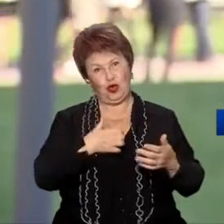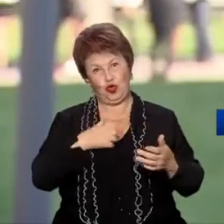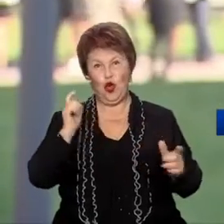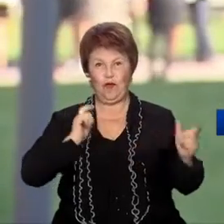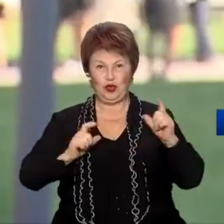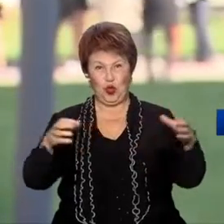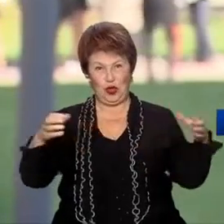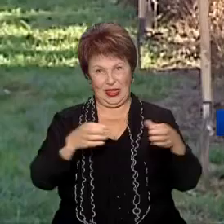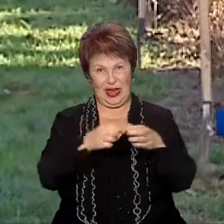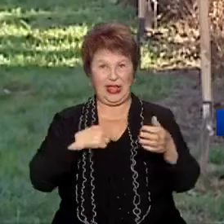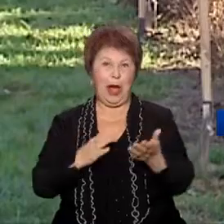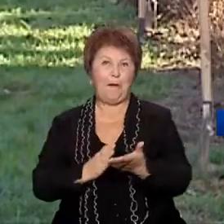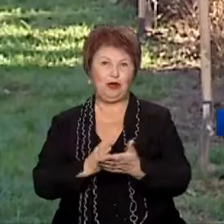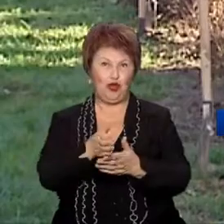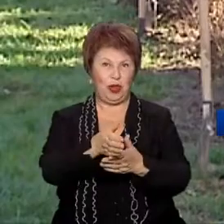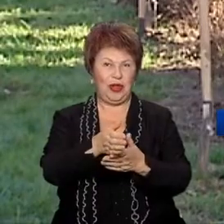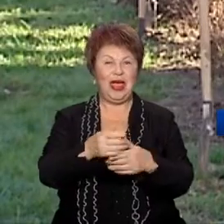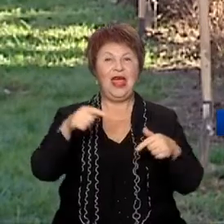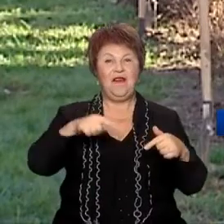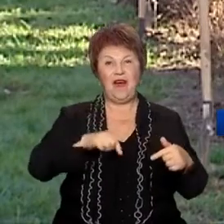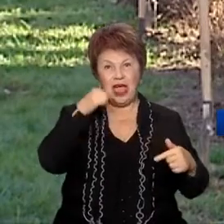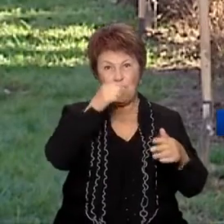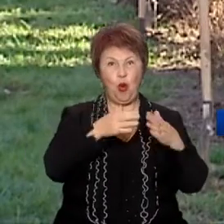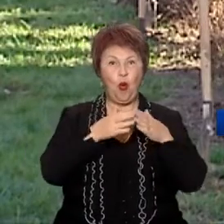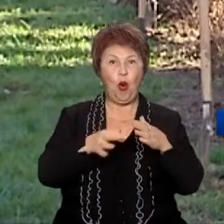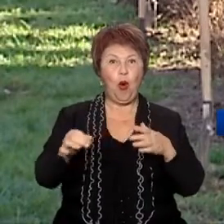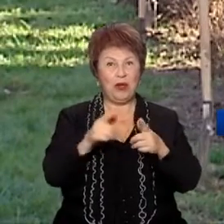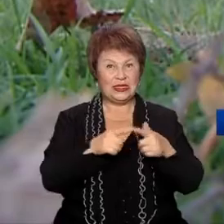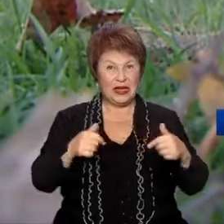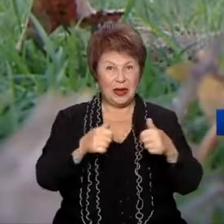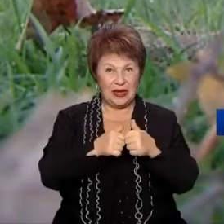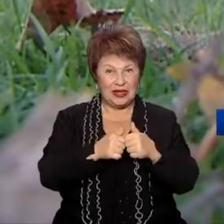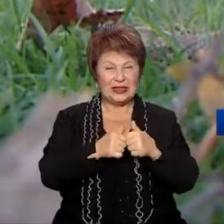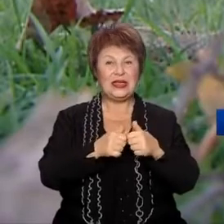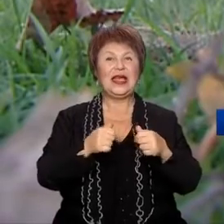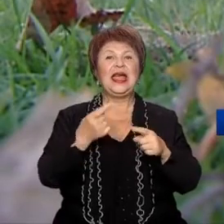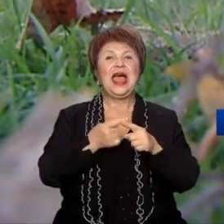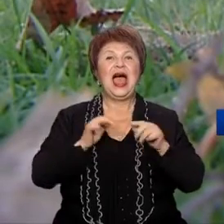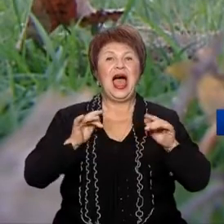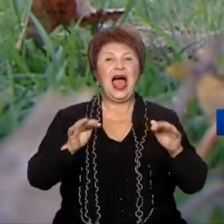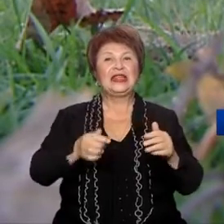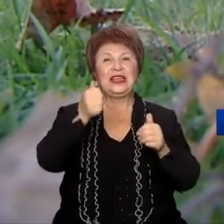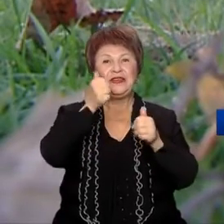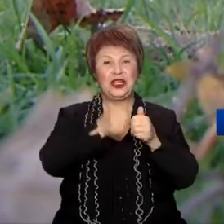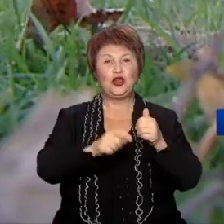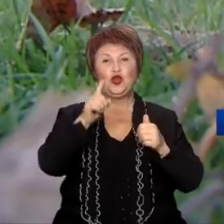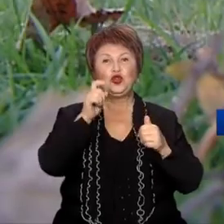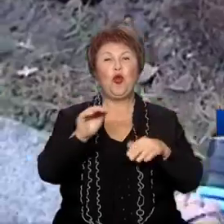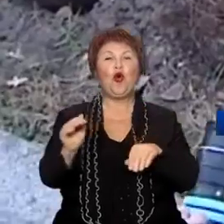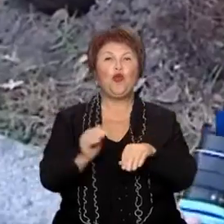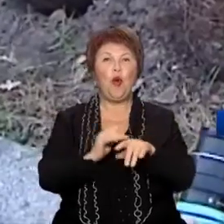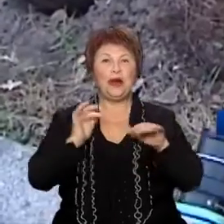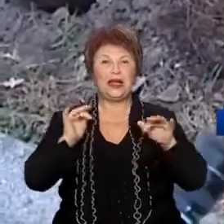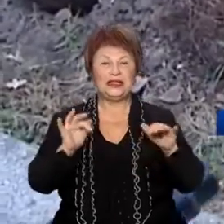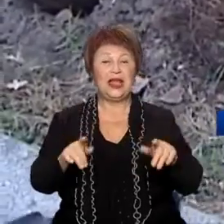студотряд. И я пошел в студотряд. В этом году Гомельский областной комитет БРСМ инициировал акцию к столетию ВКСМ «100 добрых дел».